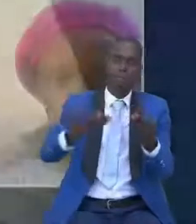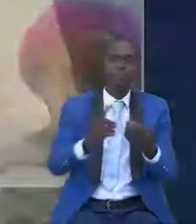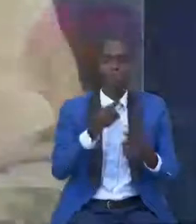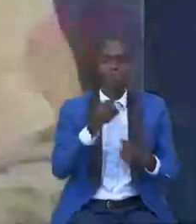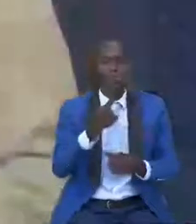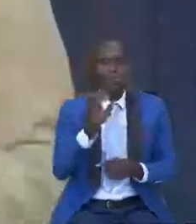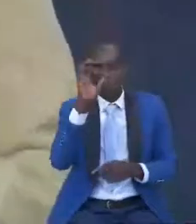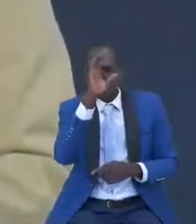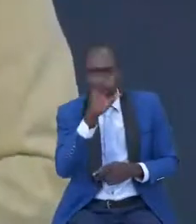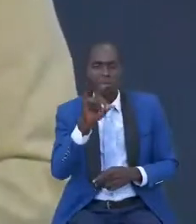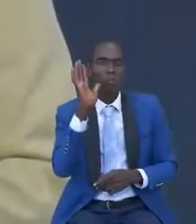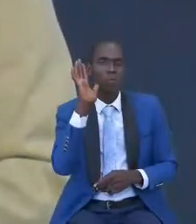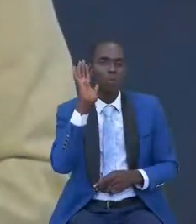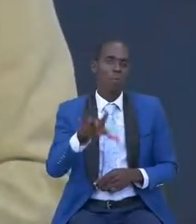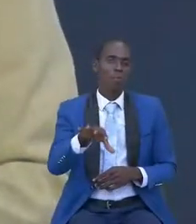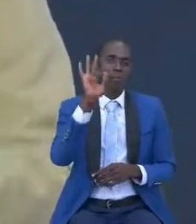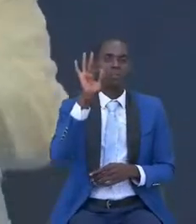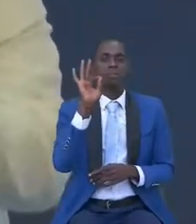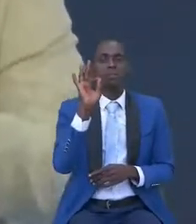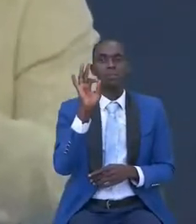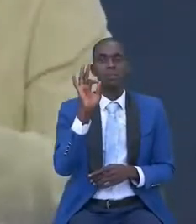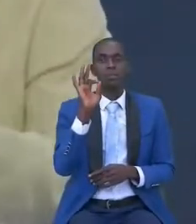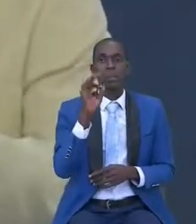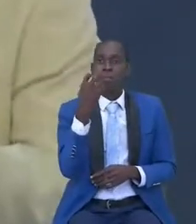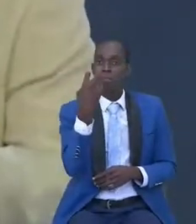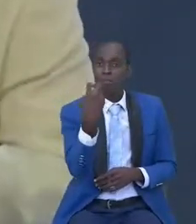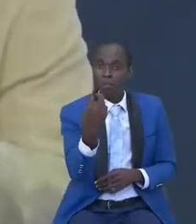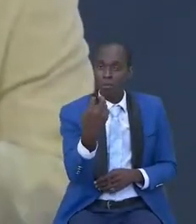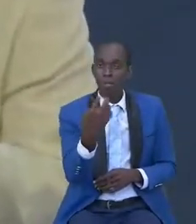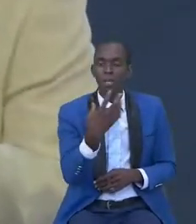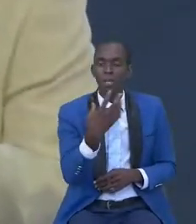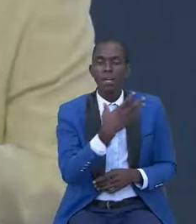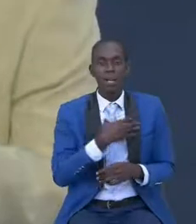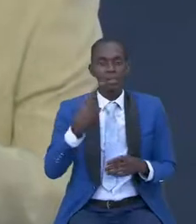demandez et l'on vous donnera. Cherchez. Et vous trouverez,